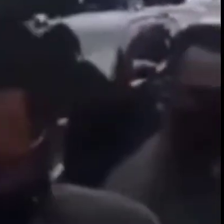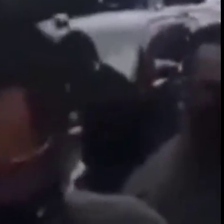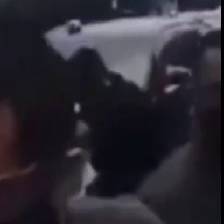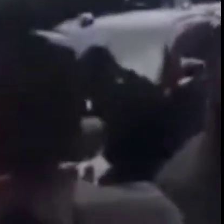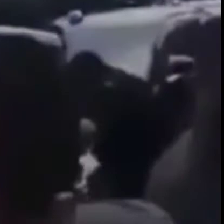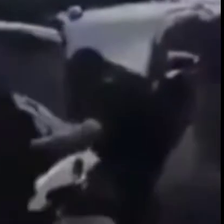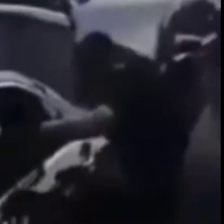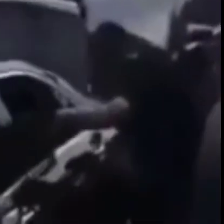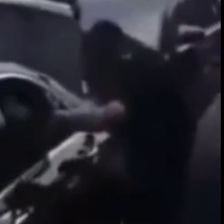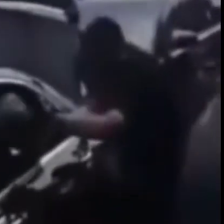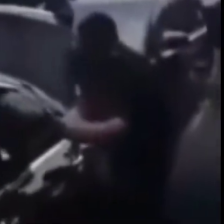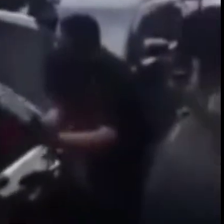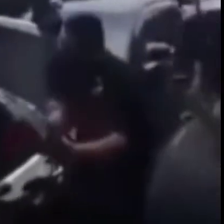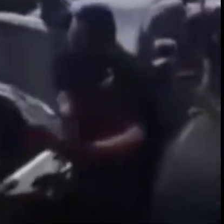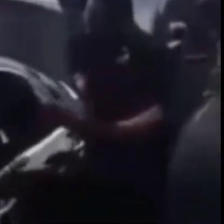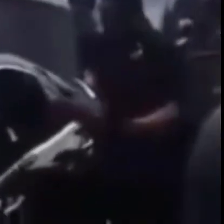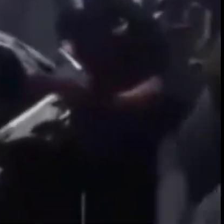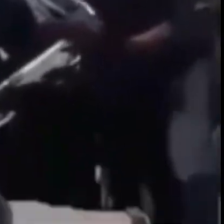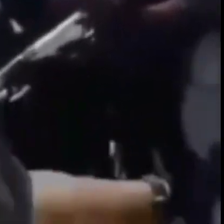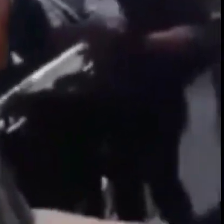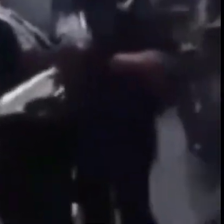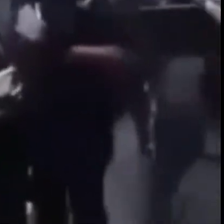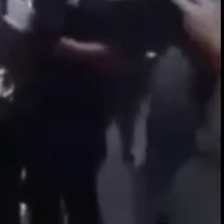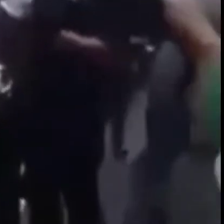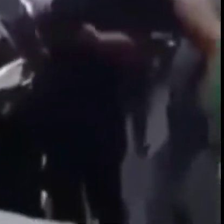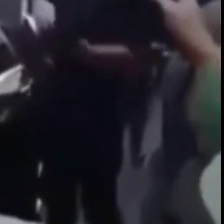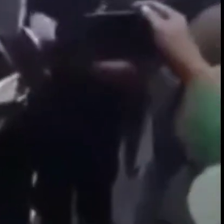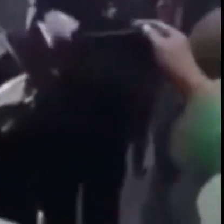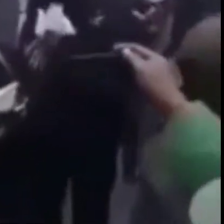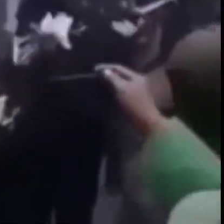rakyat adalah hukum tertinggi.